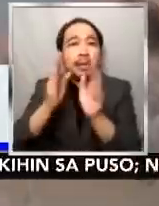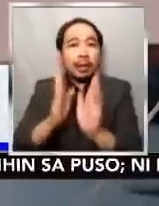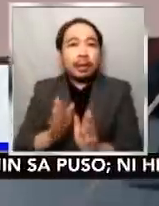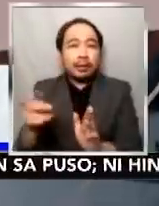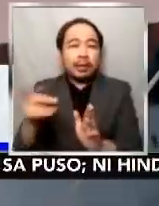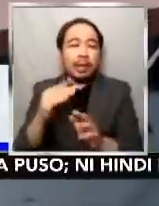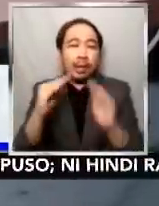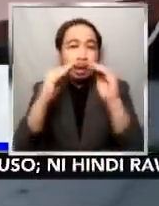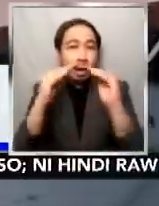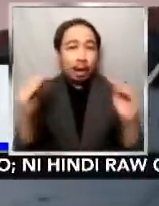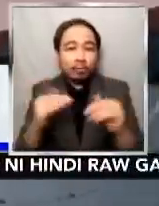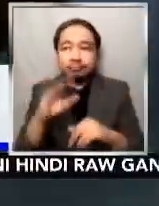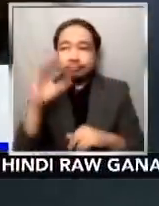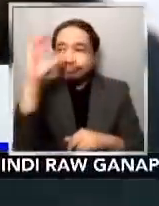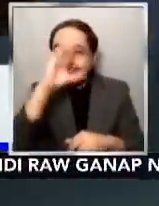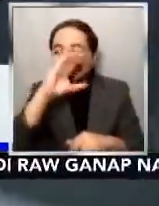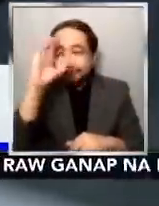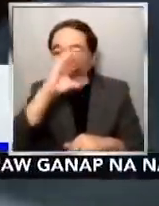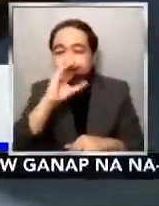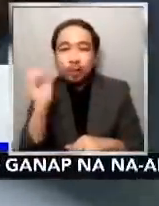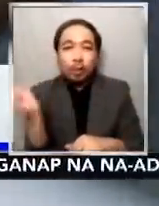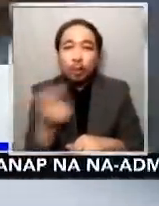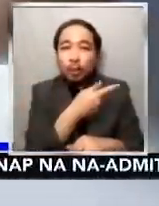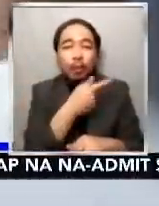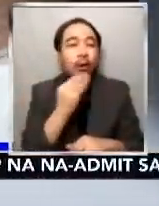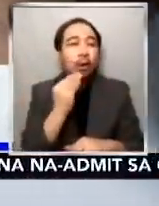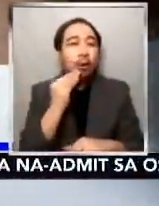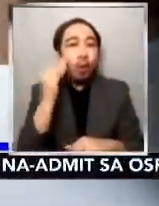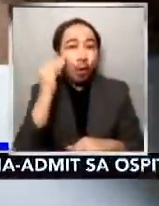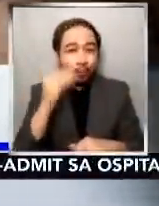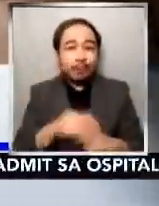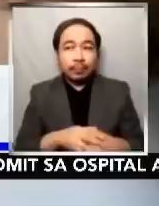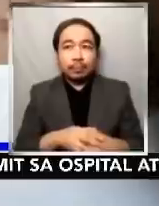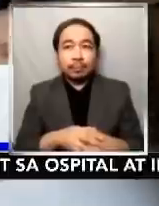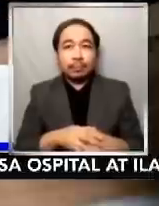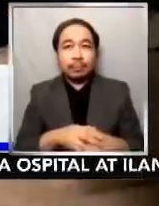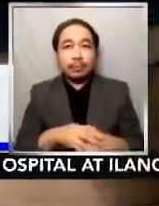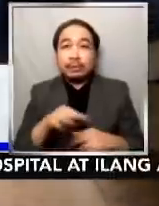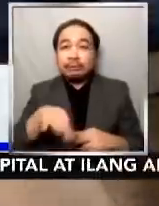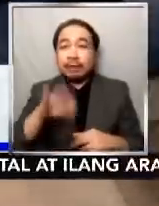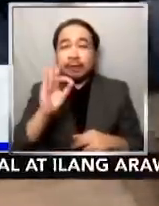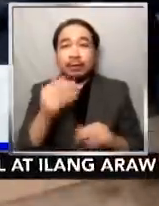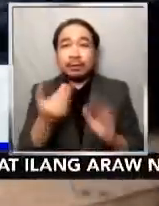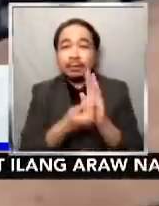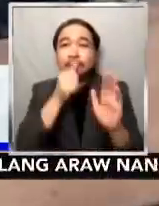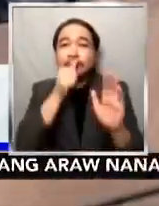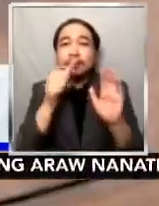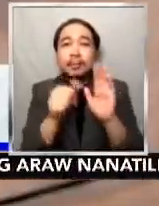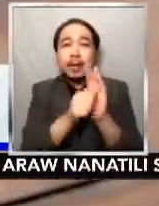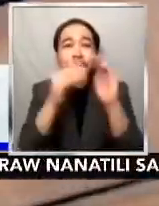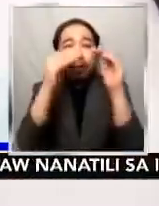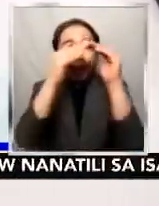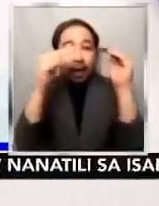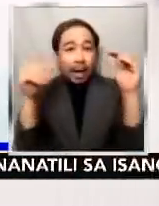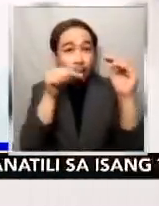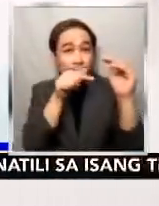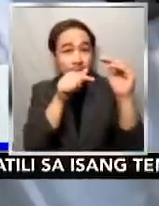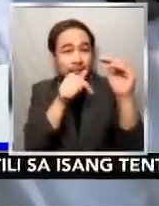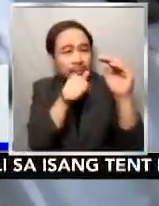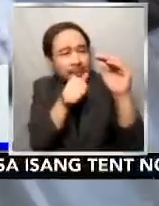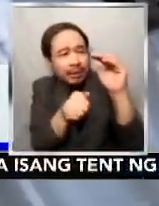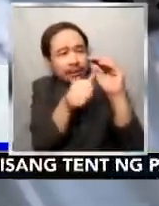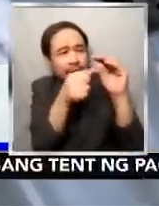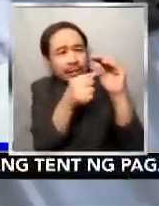Hinalughog nila ang buong bahay. Positive! Sa kisame, tumumbad ang mga matataas na kalibre ng baril at iba pang